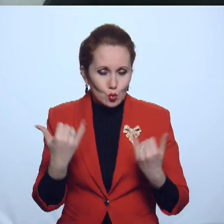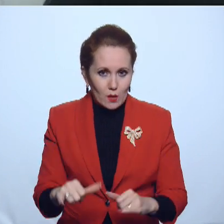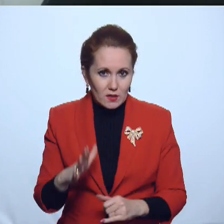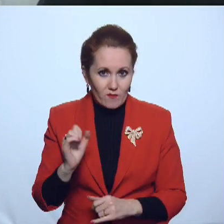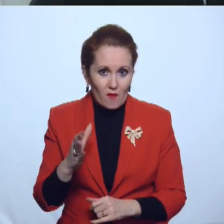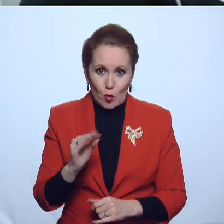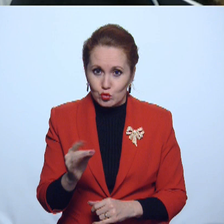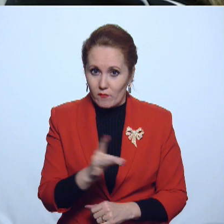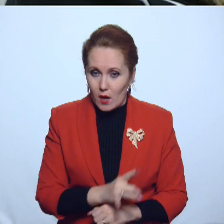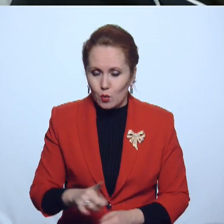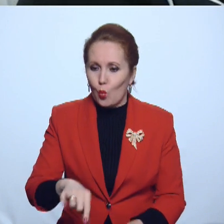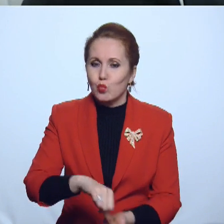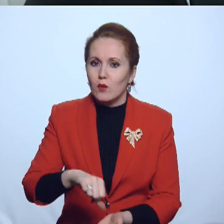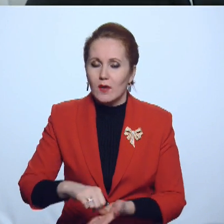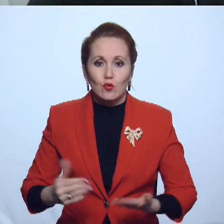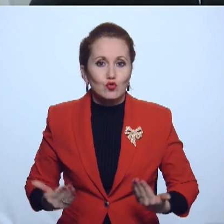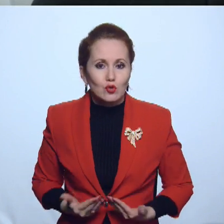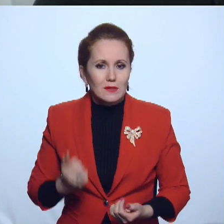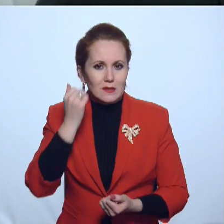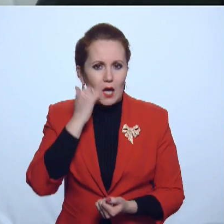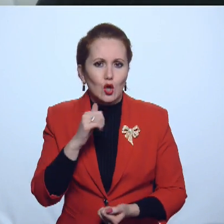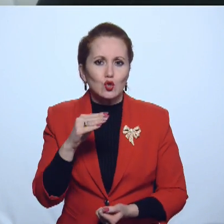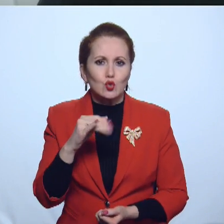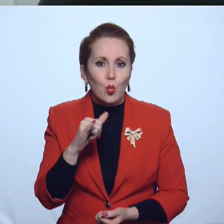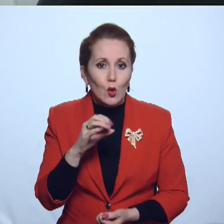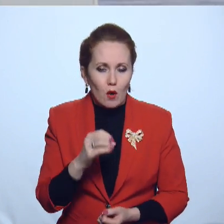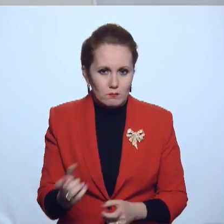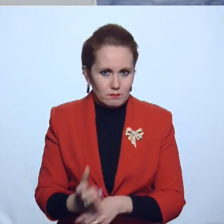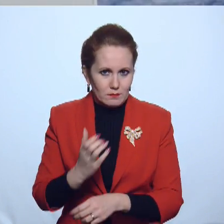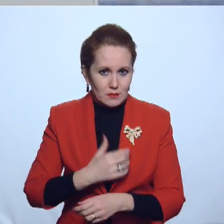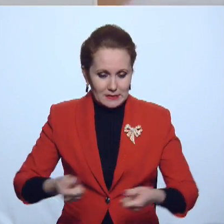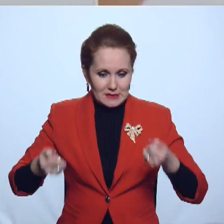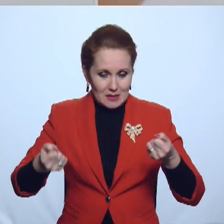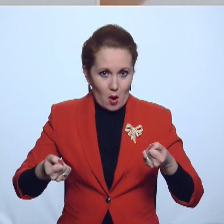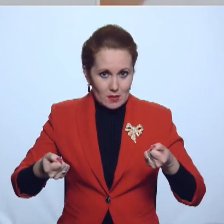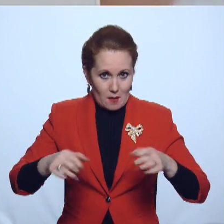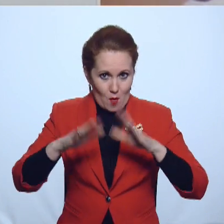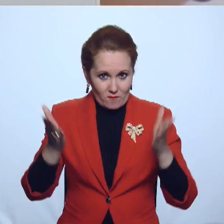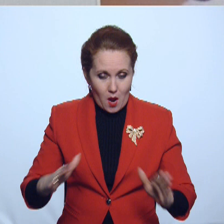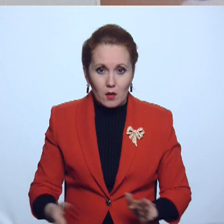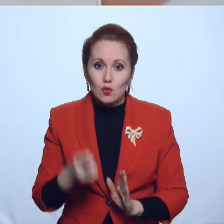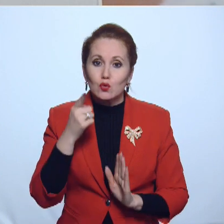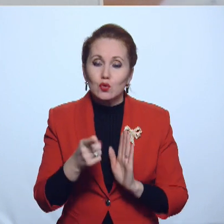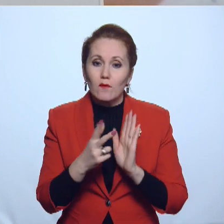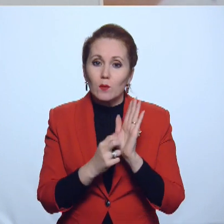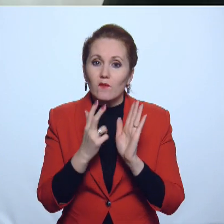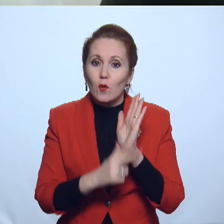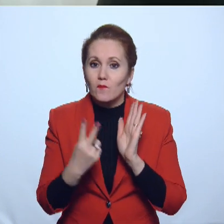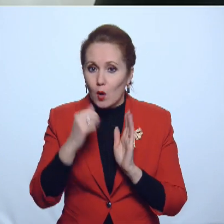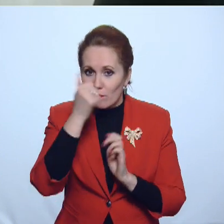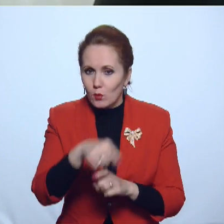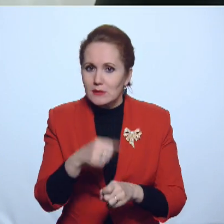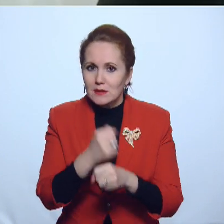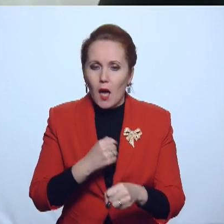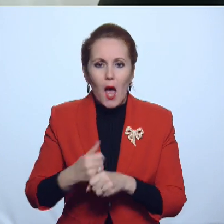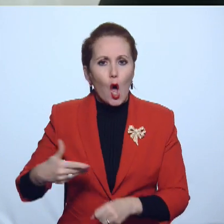района». В нем участвуют и жители из деревни Старое Жуё. Прислали вот такой снимок самовара 1882 года. Он был изготовлен